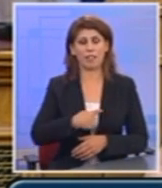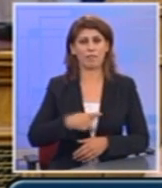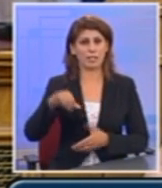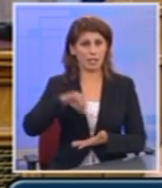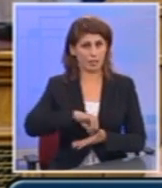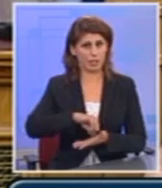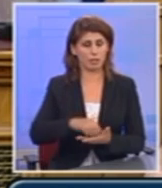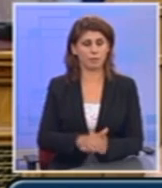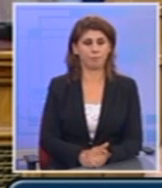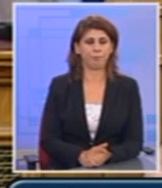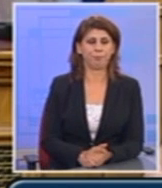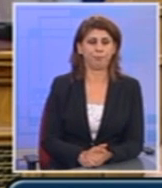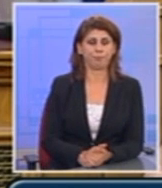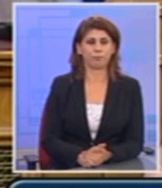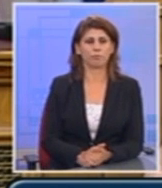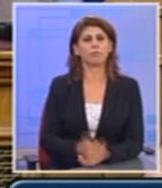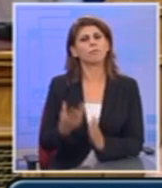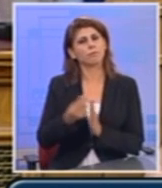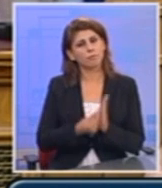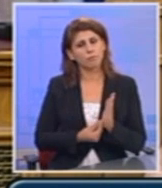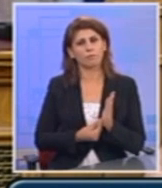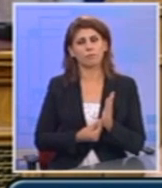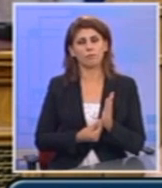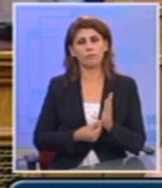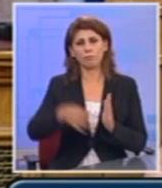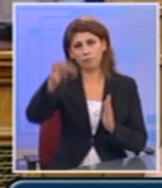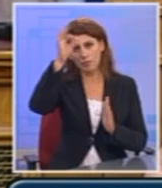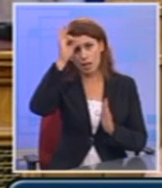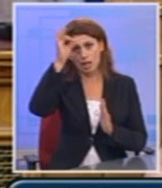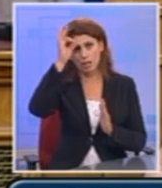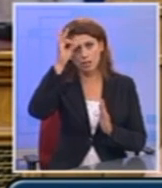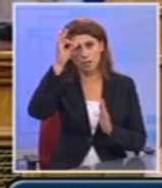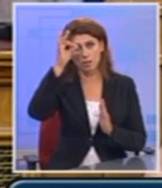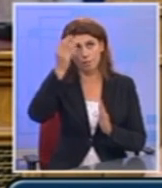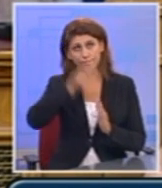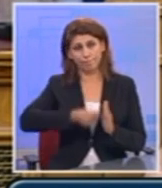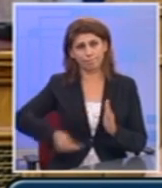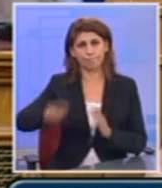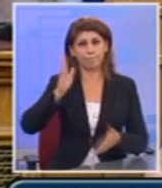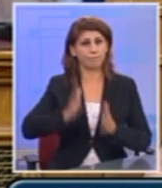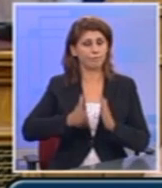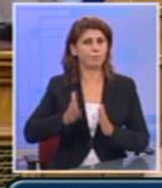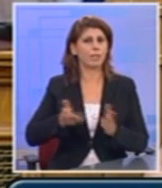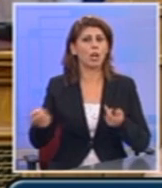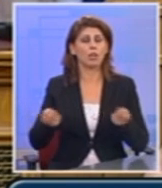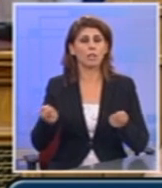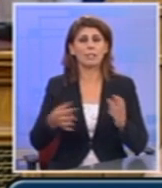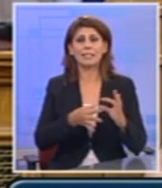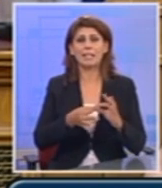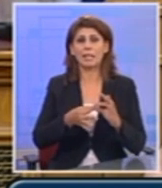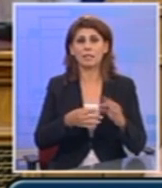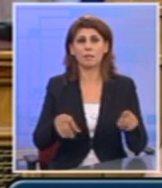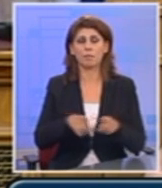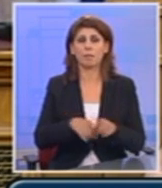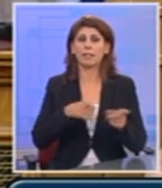αθήνας και συχνά τα αστυνομικά έκτροπα και βία οργανώνονταν σε συνεργασία με την